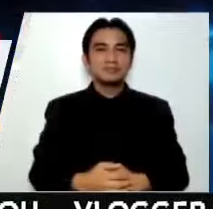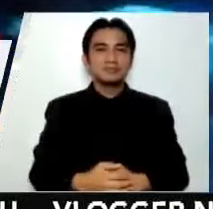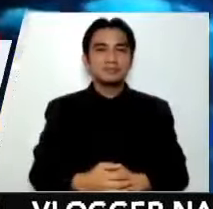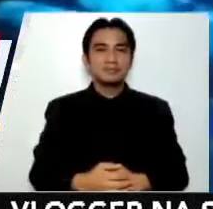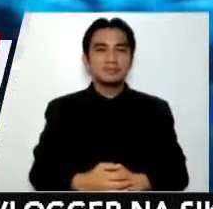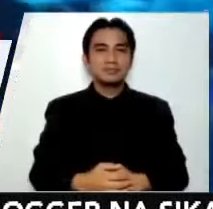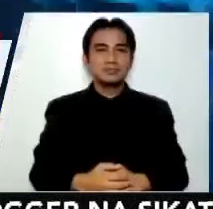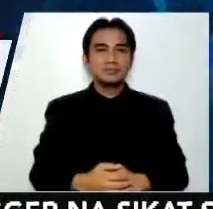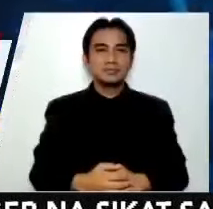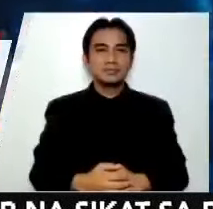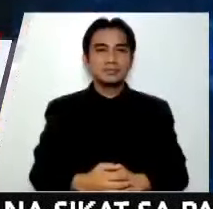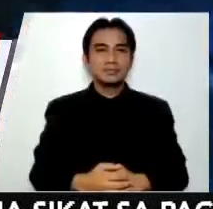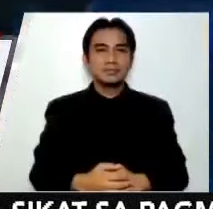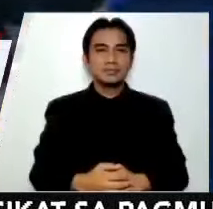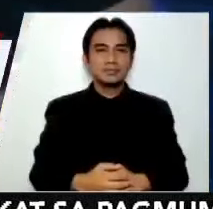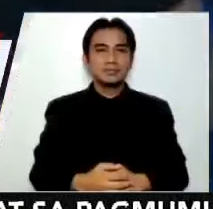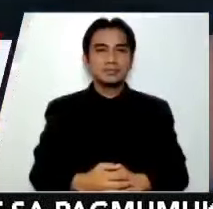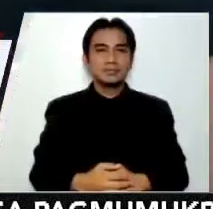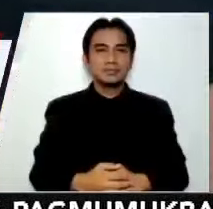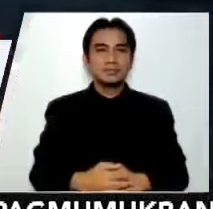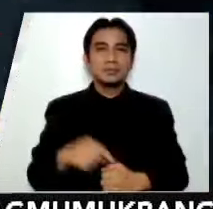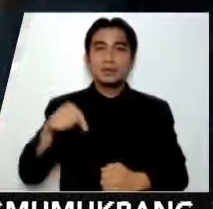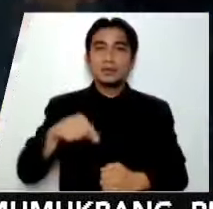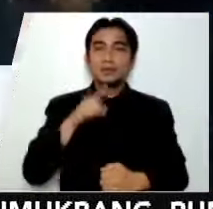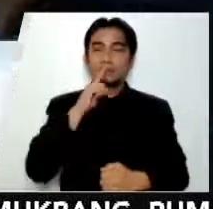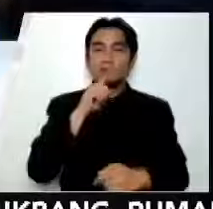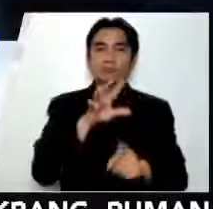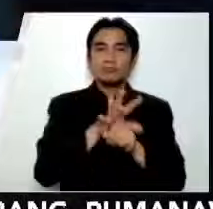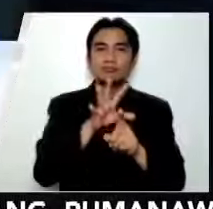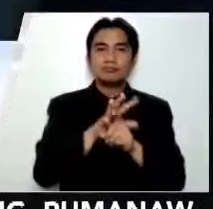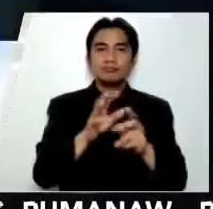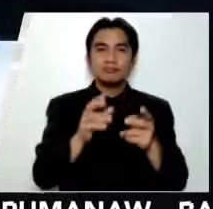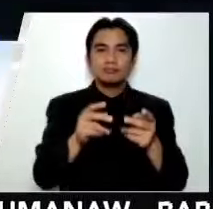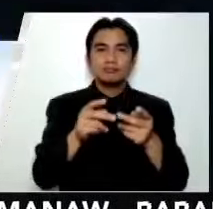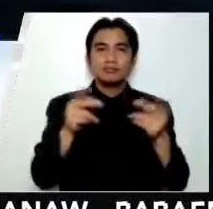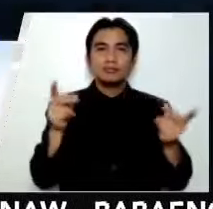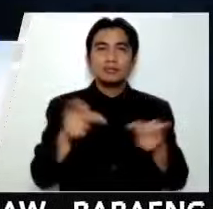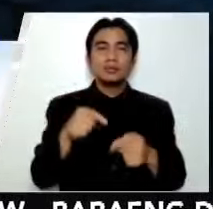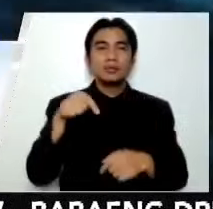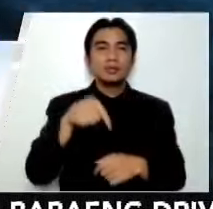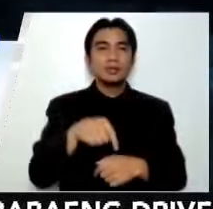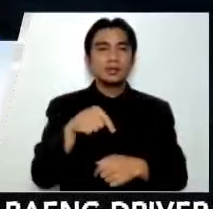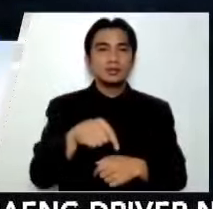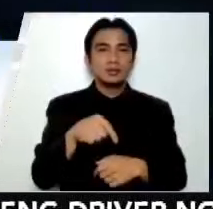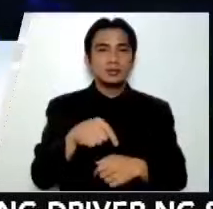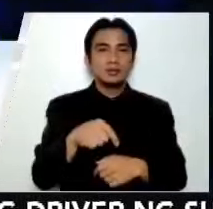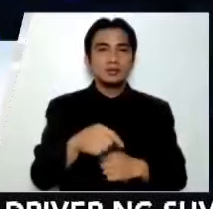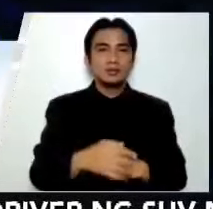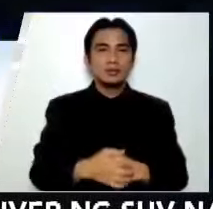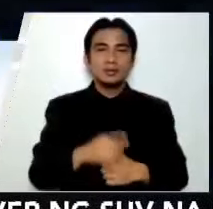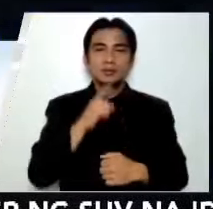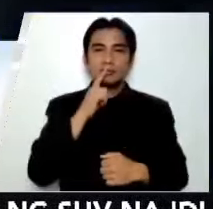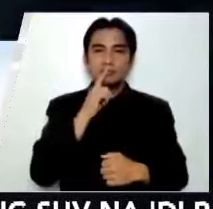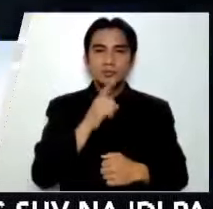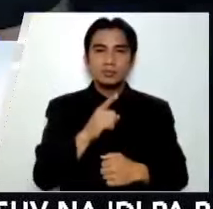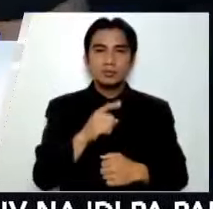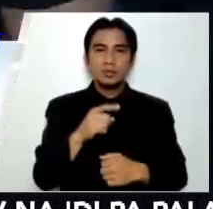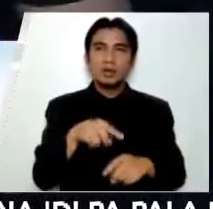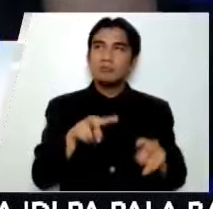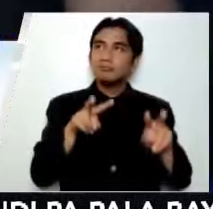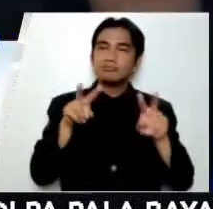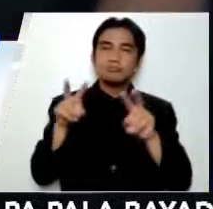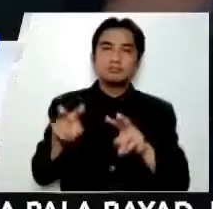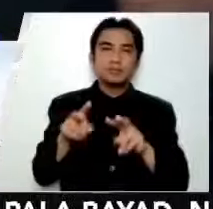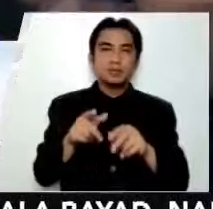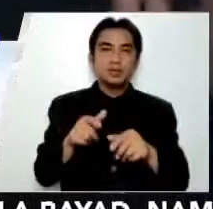sa pinaka-attraction dito. Gawa ito sa mga LED panels at talaga namang buhay na buhay siya dahil may bagong